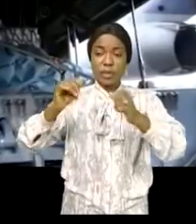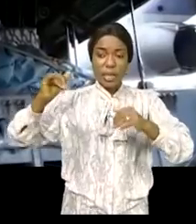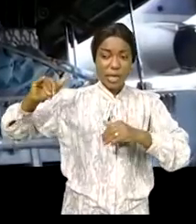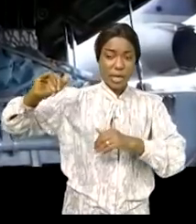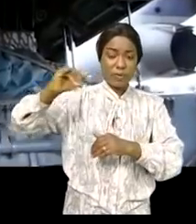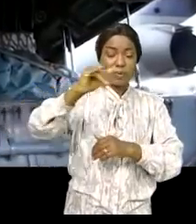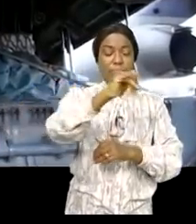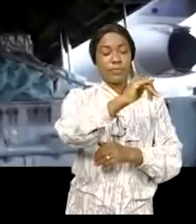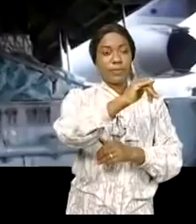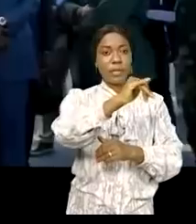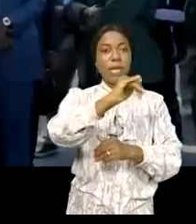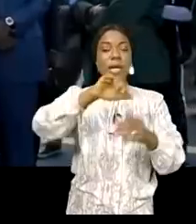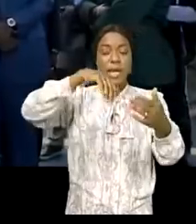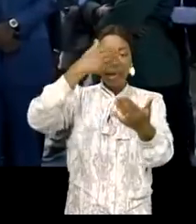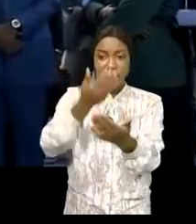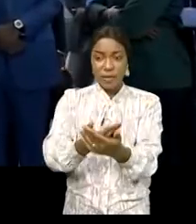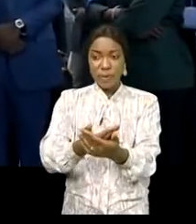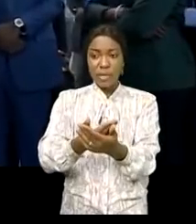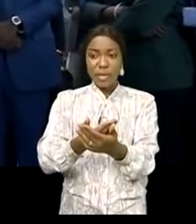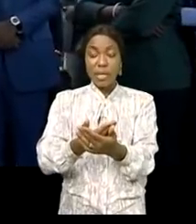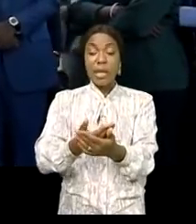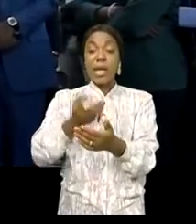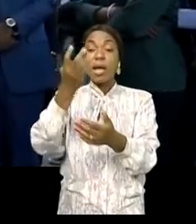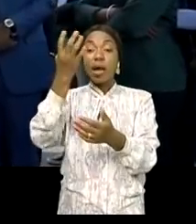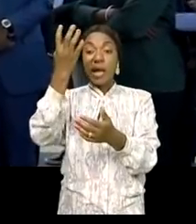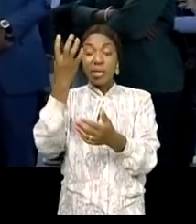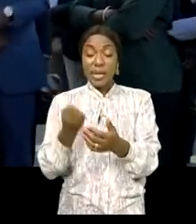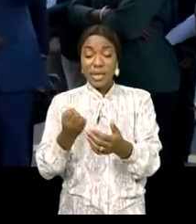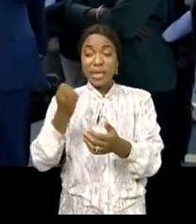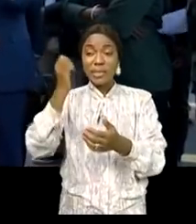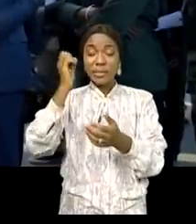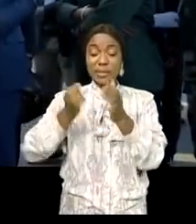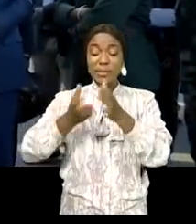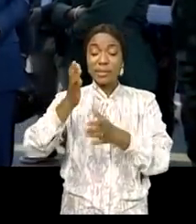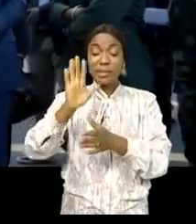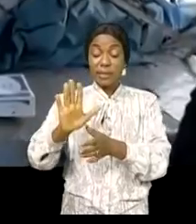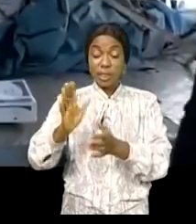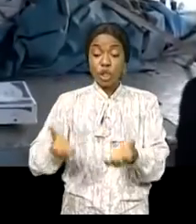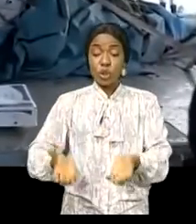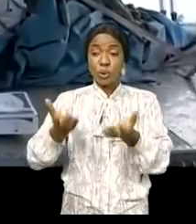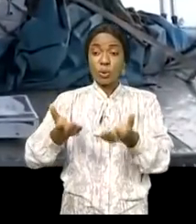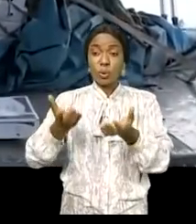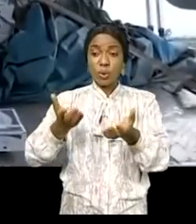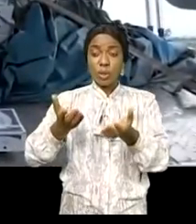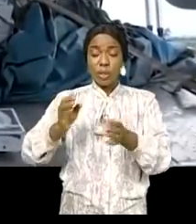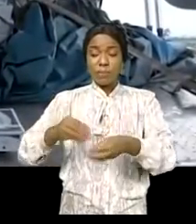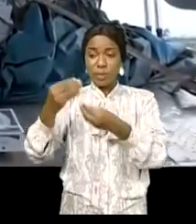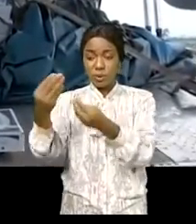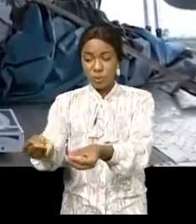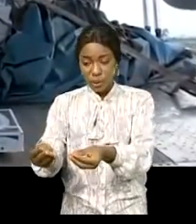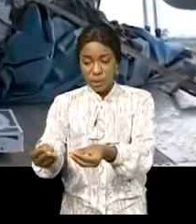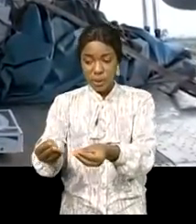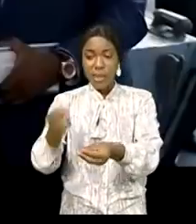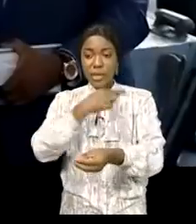deuxième rotation à Goma, près de 45 tonnes de vivres, dont de la République du Congo à la République démocratique